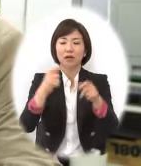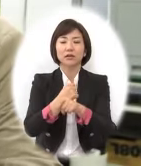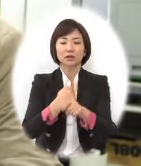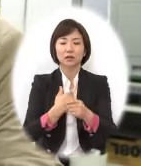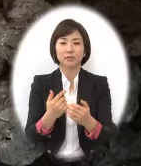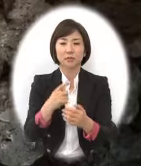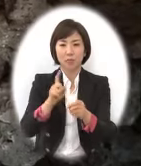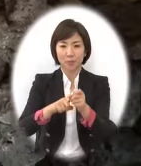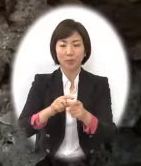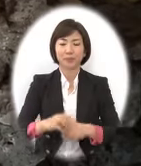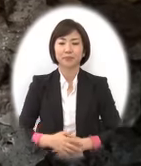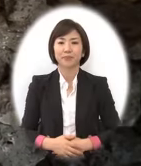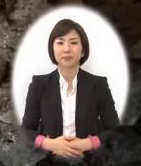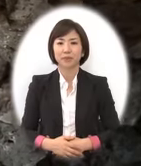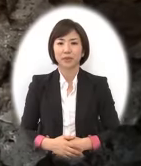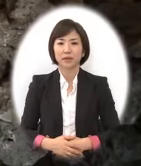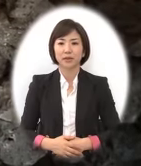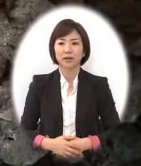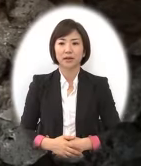보면 되겠습니다.